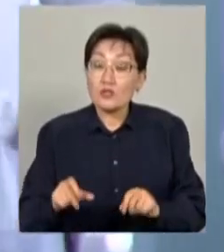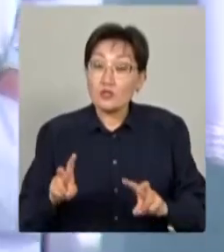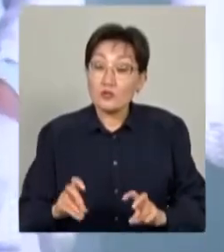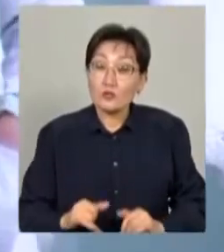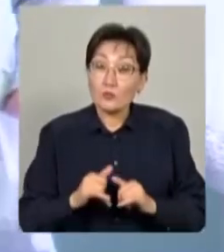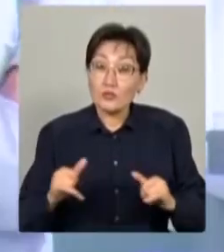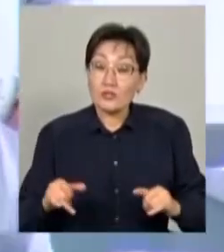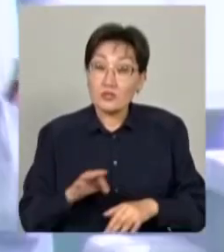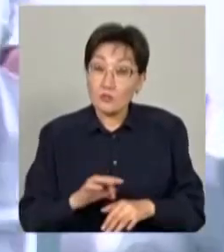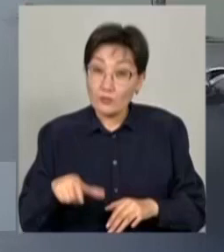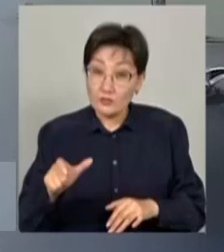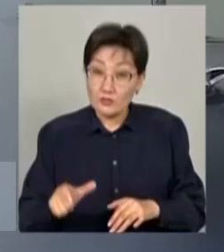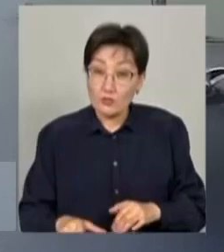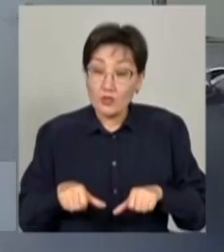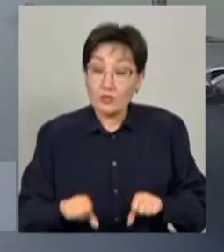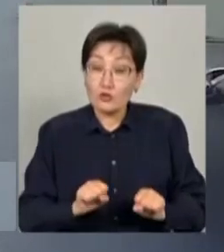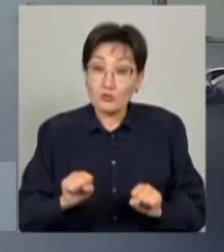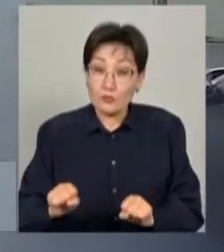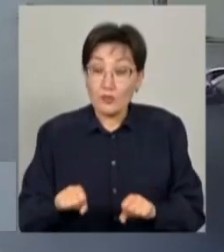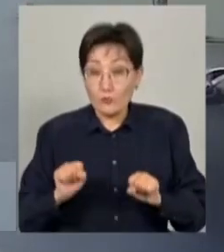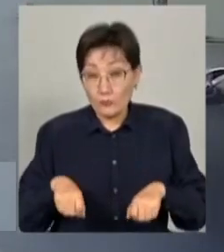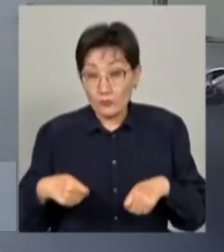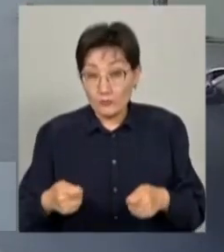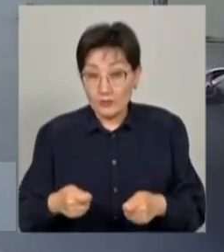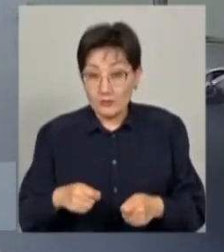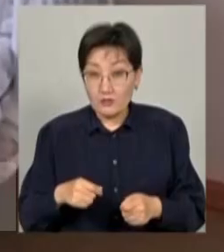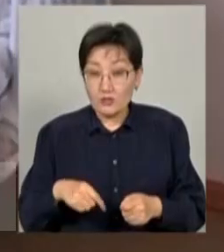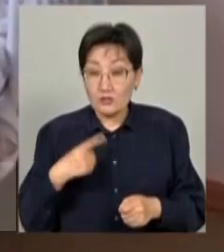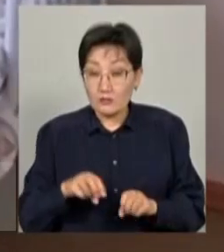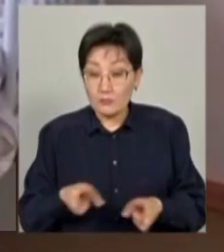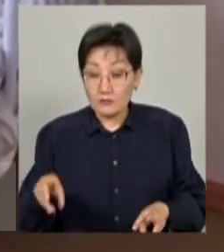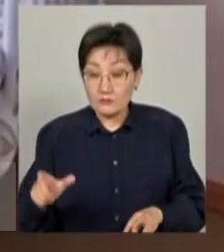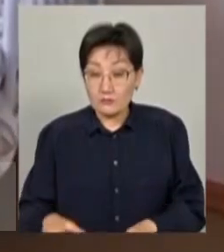мәртебесін арттыруға, науқастардың құқын қорғауға мүмкіндік береді, деді министр.